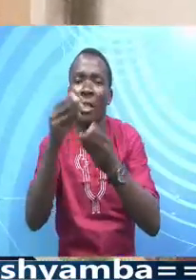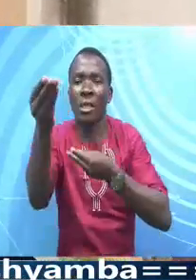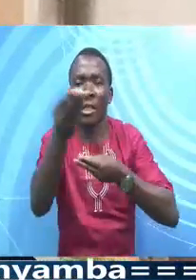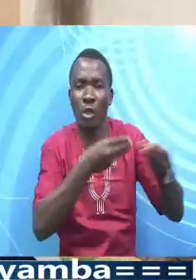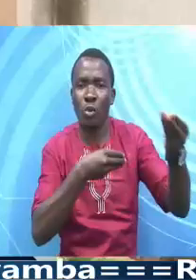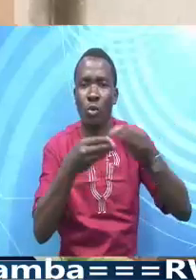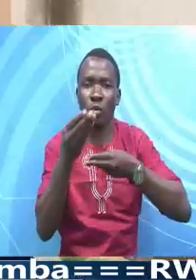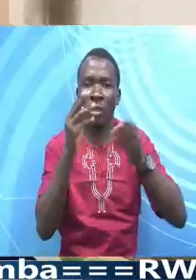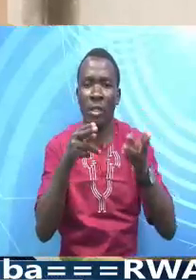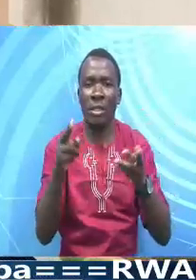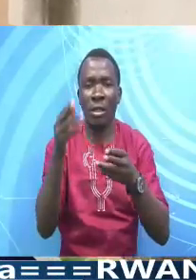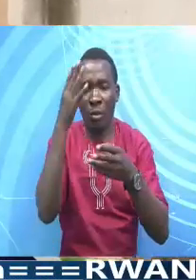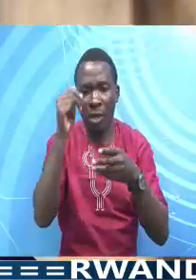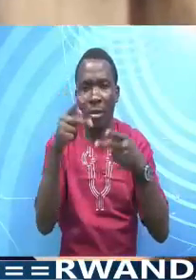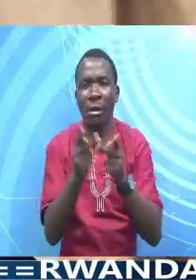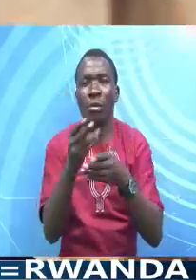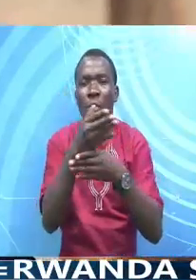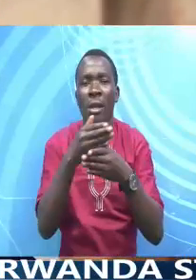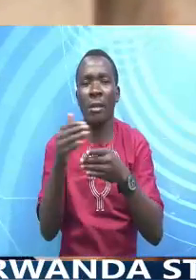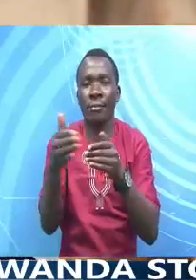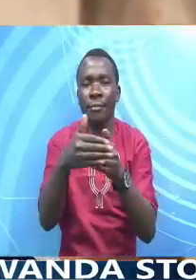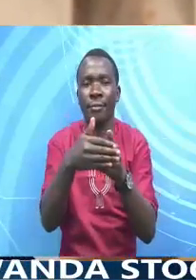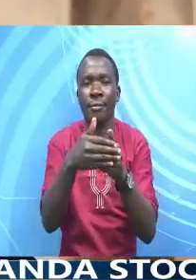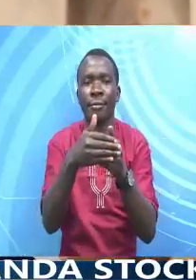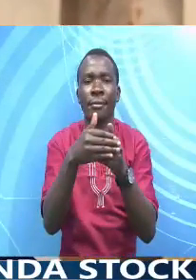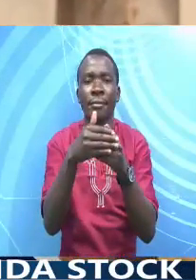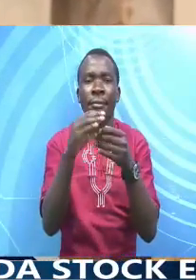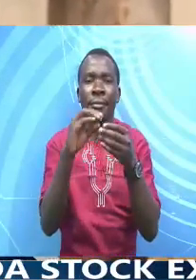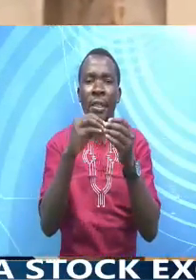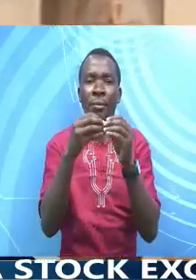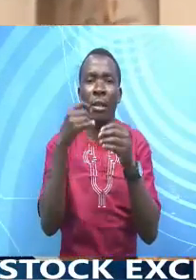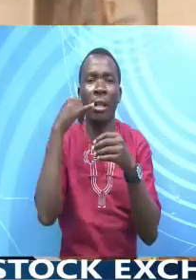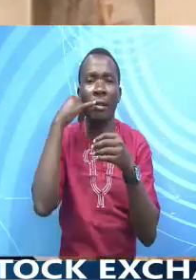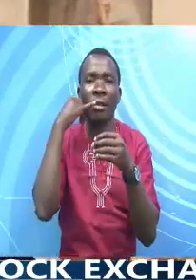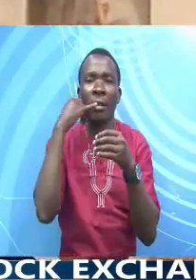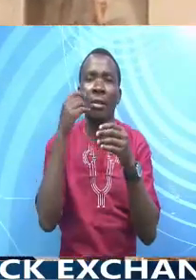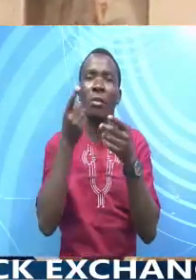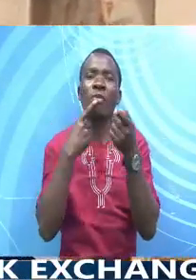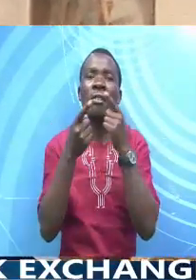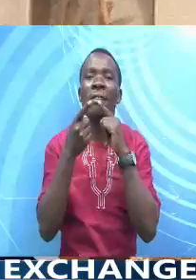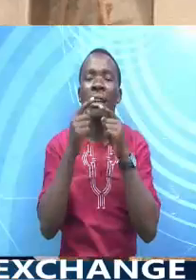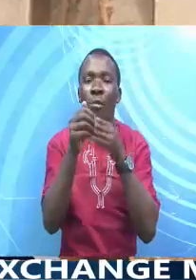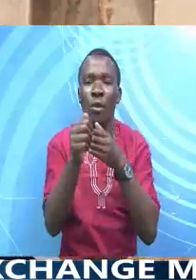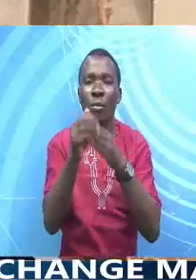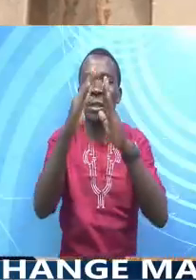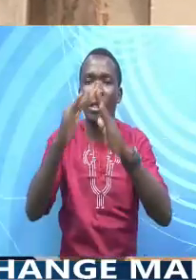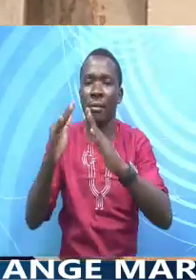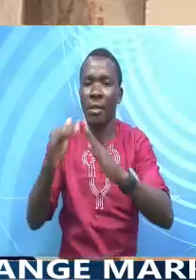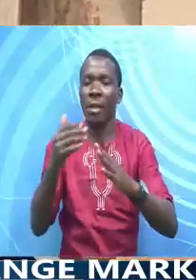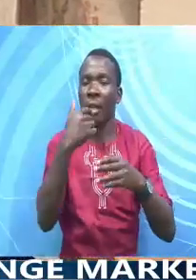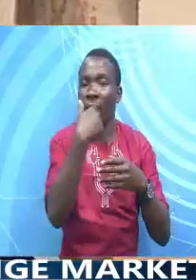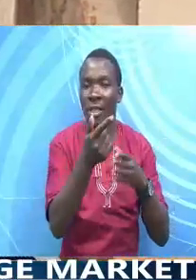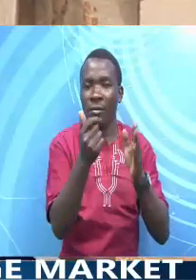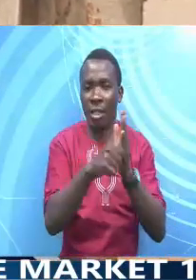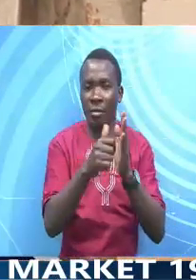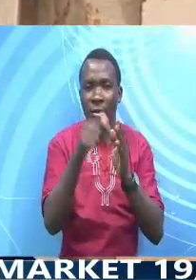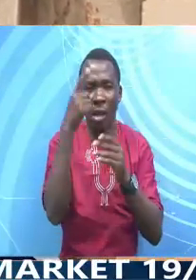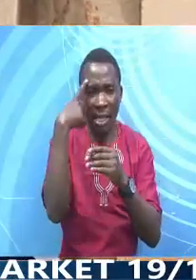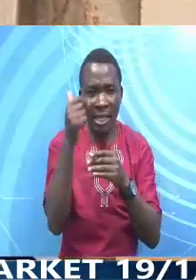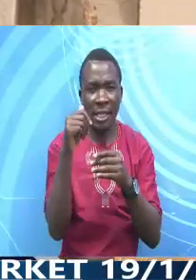busheri barayifunze. Ku murongo wa telefone tuvugana n'umuyobozi w'uyu mudugudu Sebahizi Bugingo, yadutangarije ko iki kibazo yakimenye yagira muri